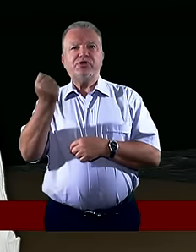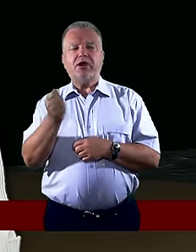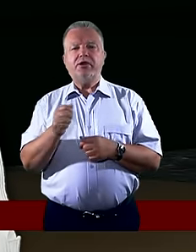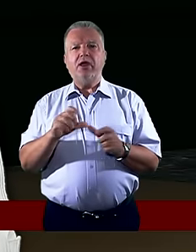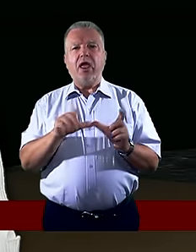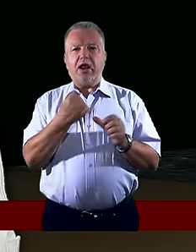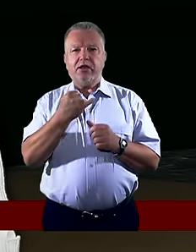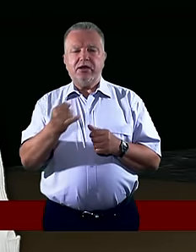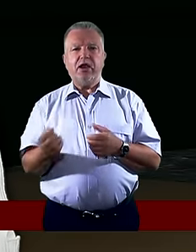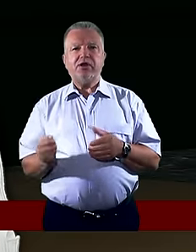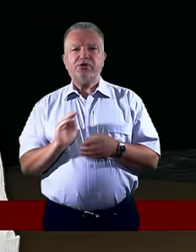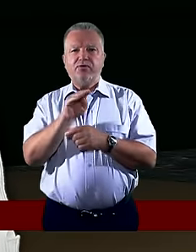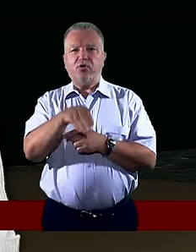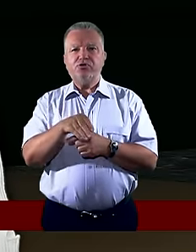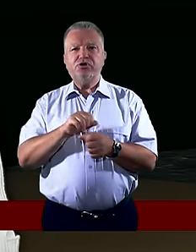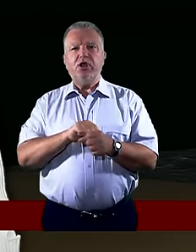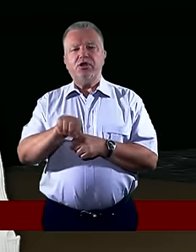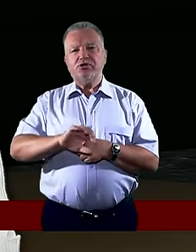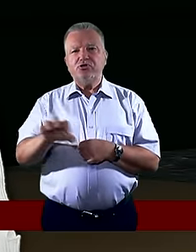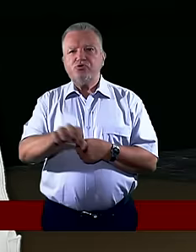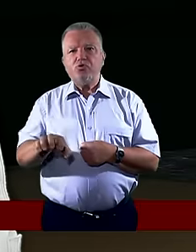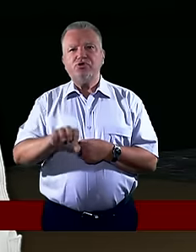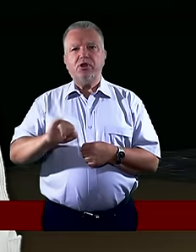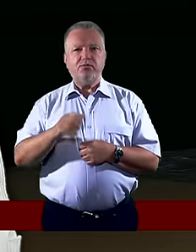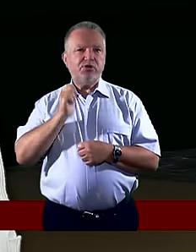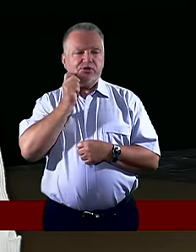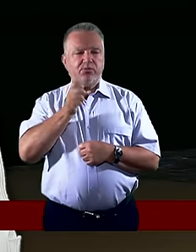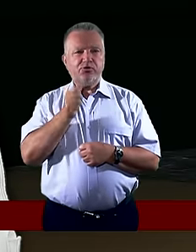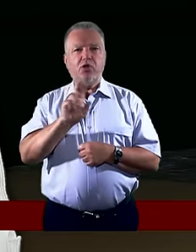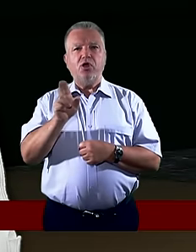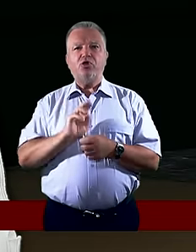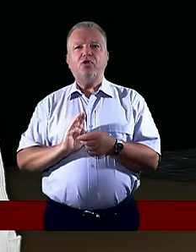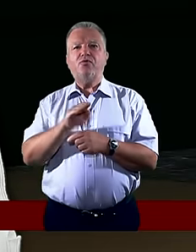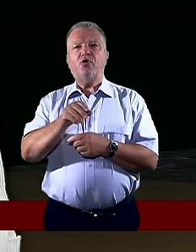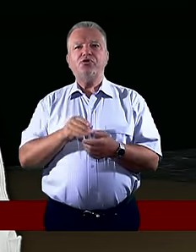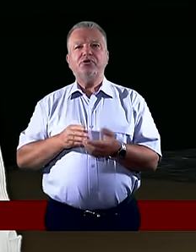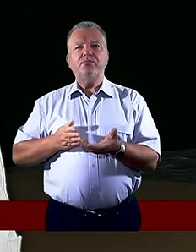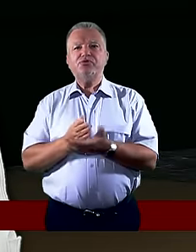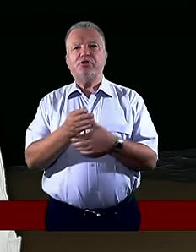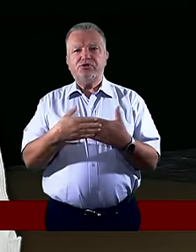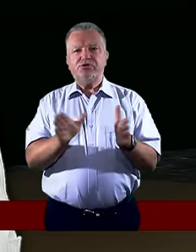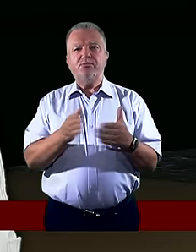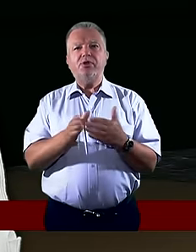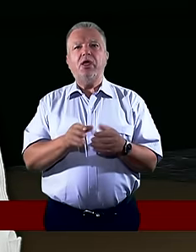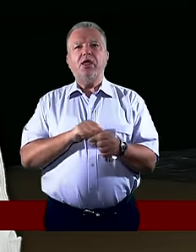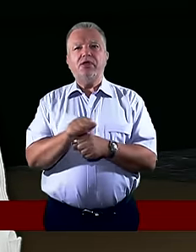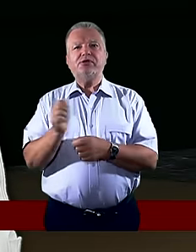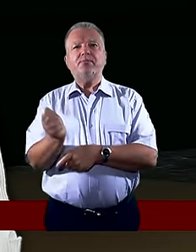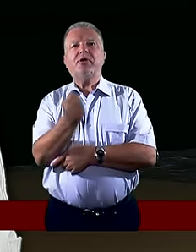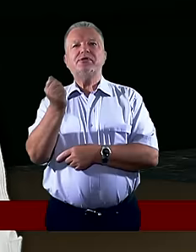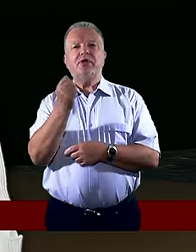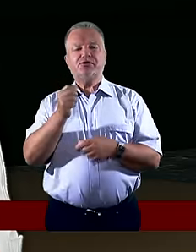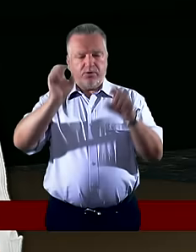dostaje, ten jest złodziejem i zbójcą. Kto zaś wchodzi przez drzwi, jest pasterzem